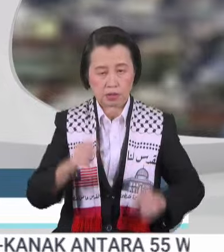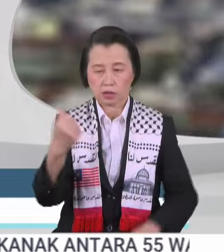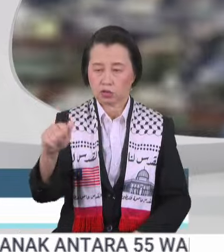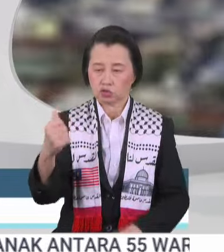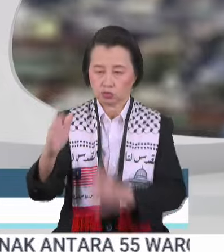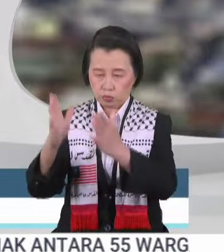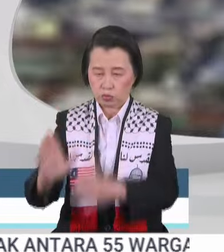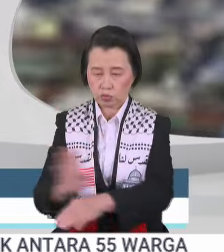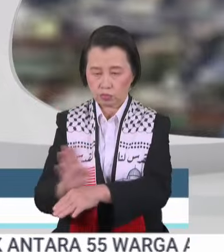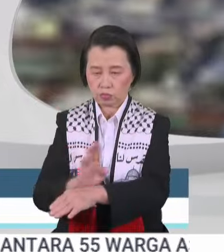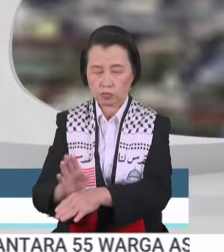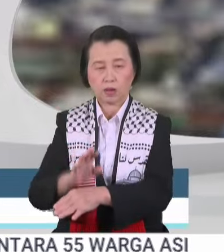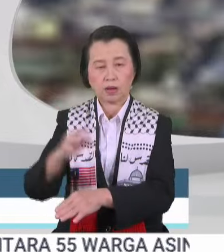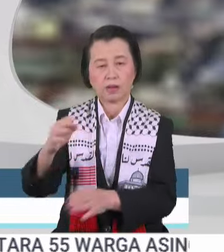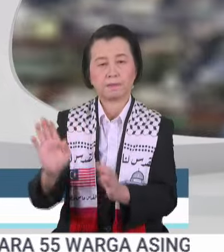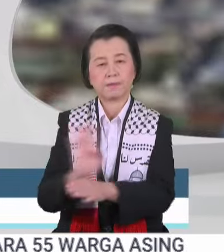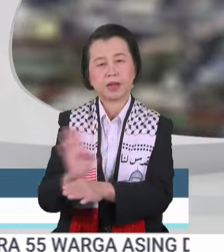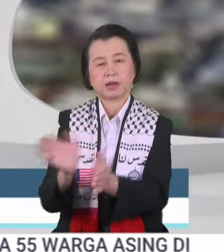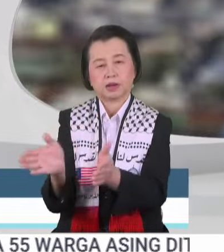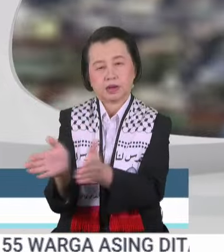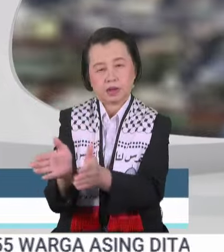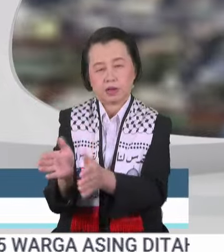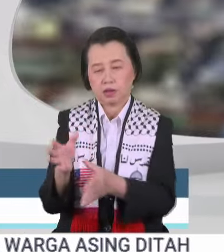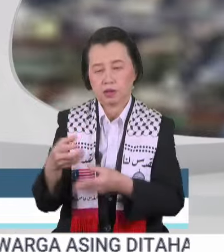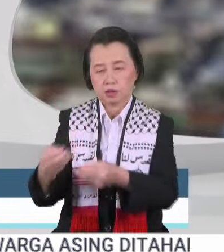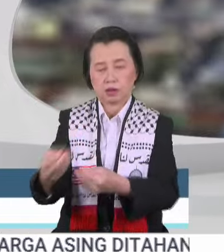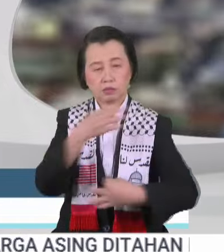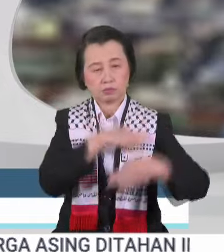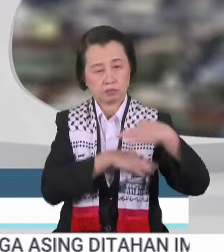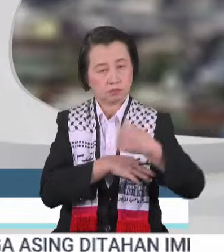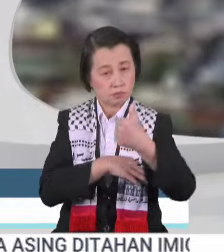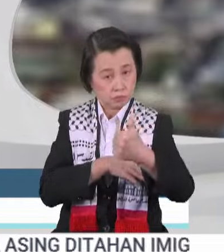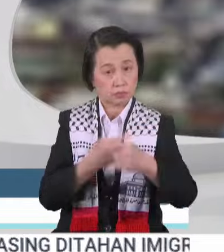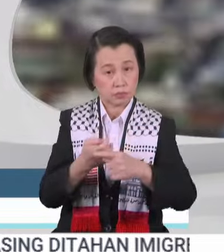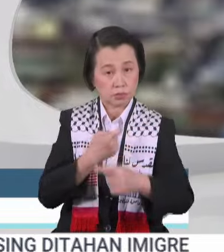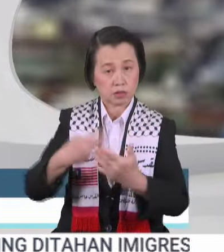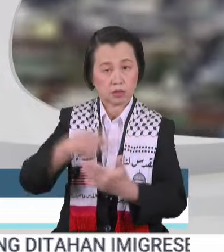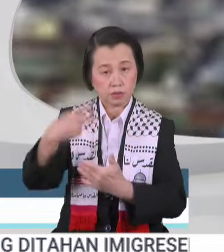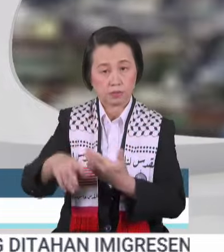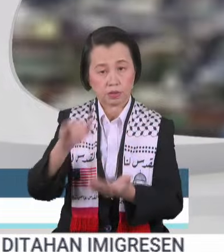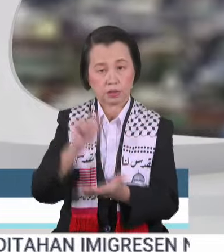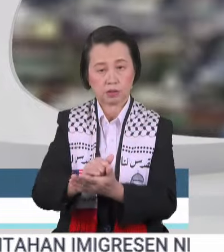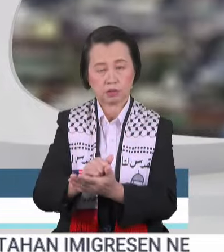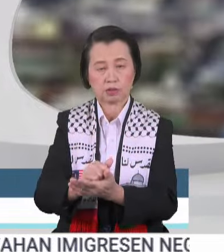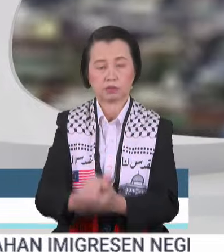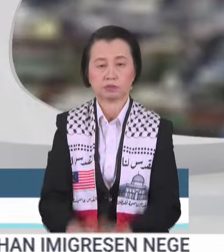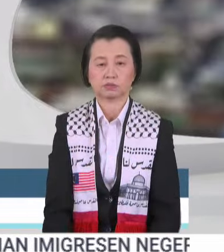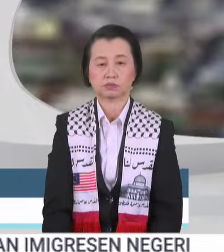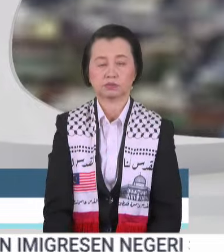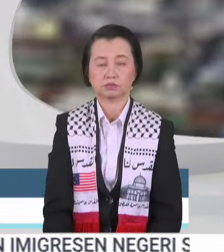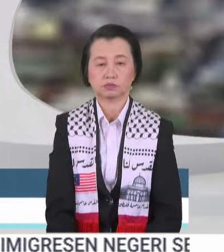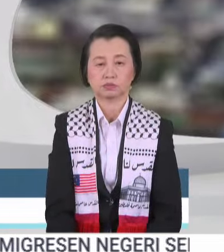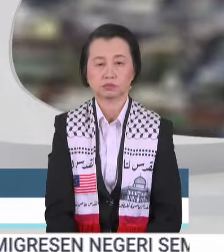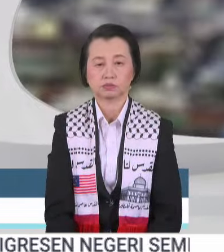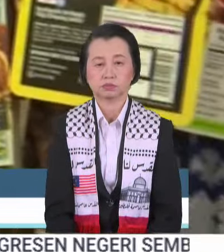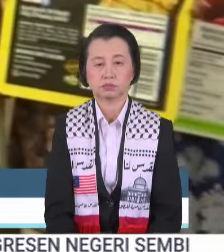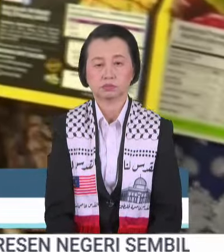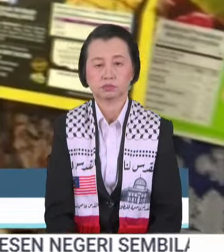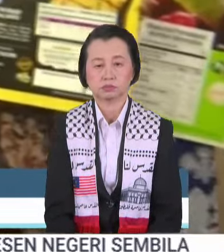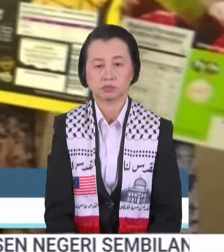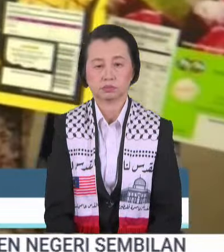10 orang usahawan mikro kecil dan sederhana telah mendapat manfaat daripada inisiatif berkenaan setakat ini.